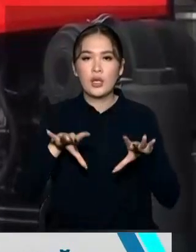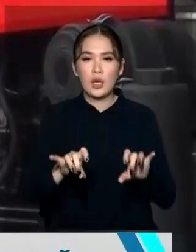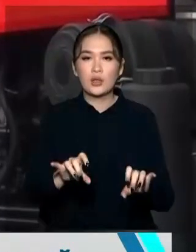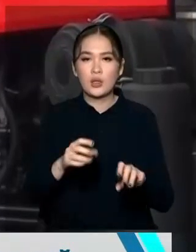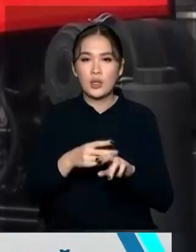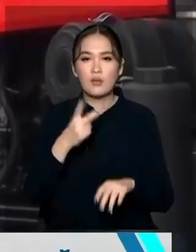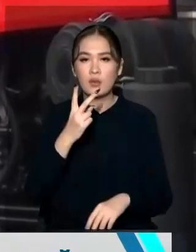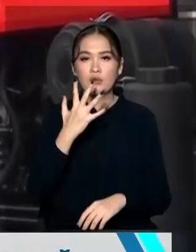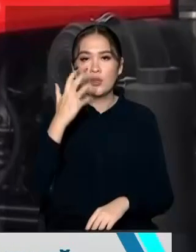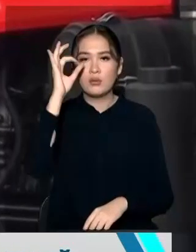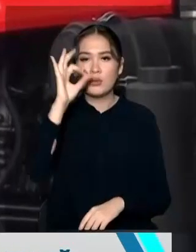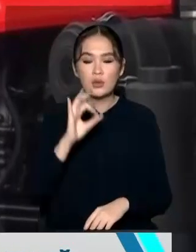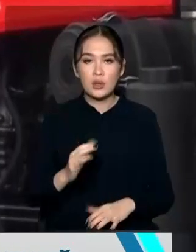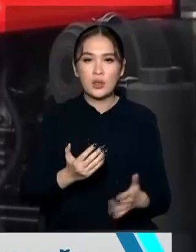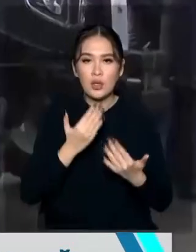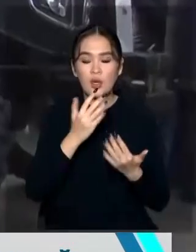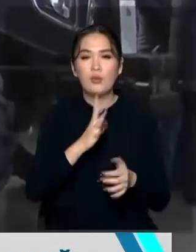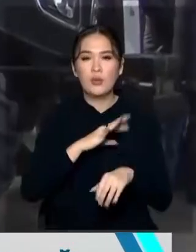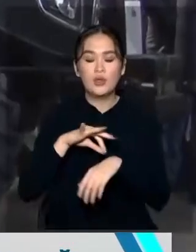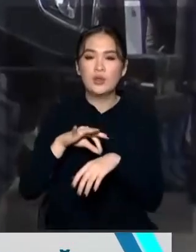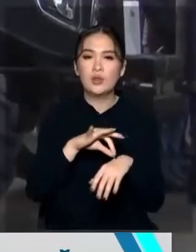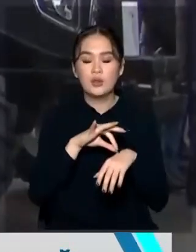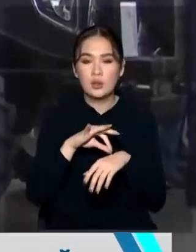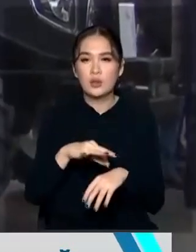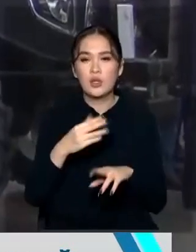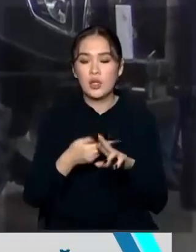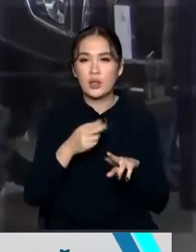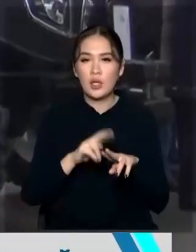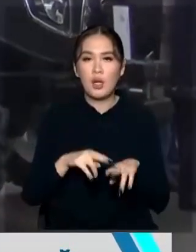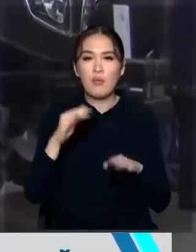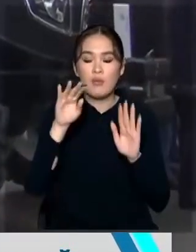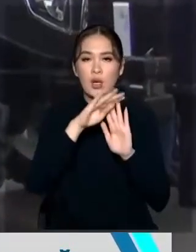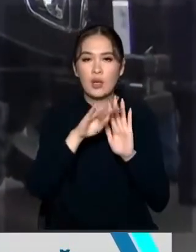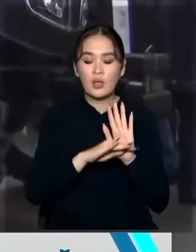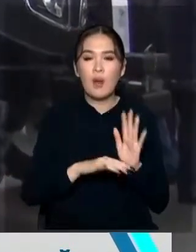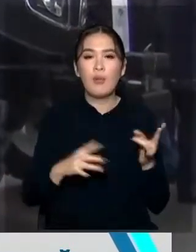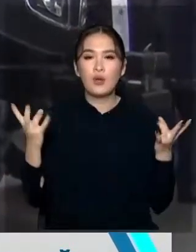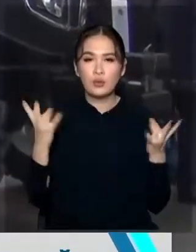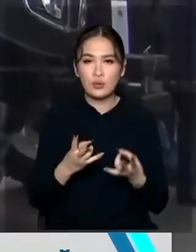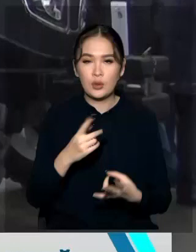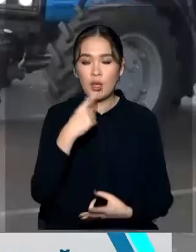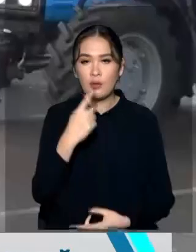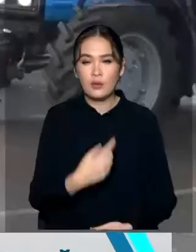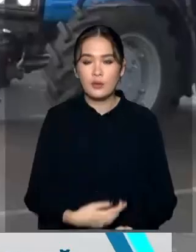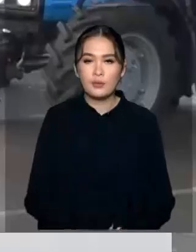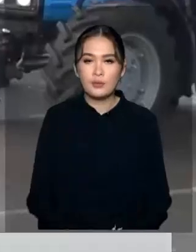Сейчас 25% из них в изношенном состоянии. Поэтому программа нужна, говорят предприниматели.